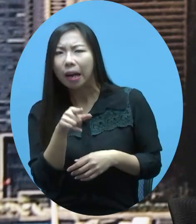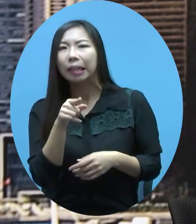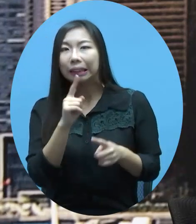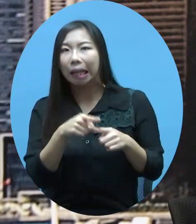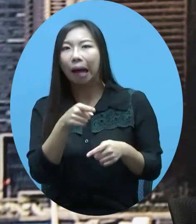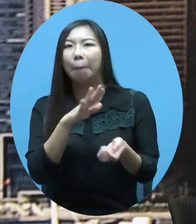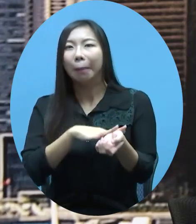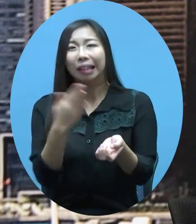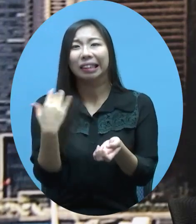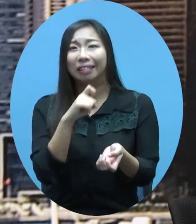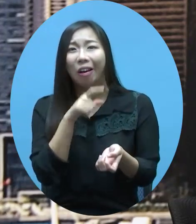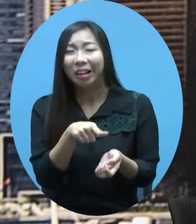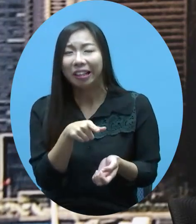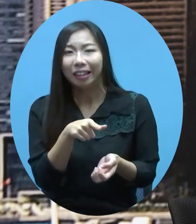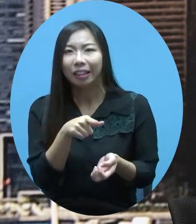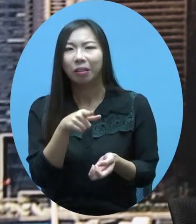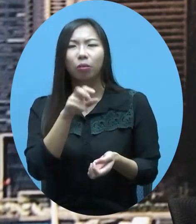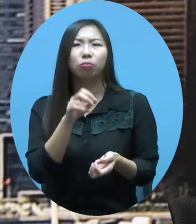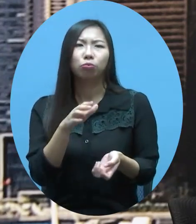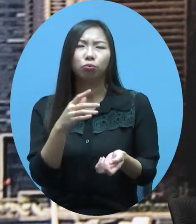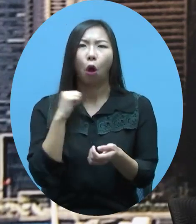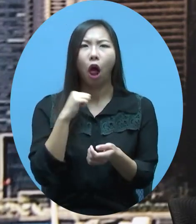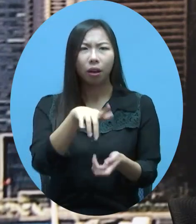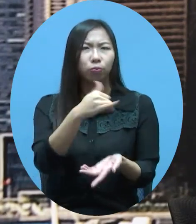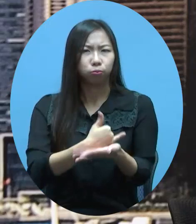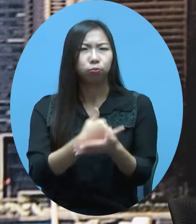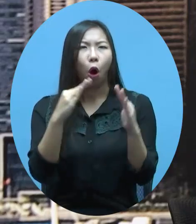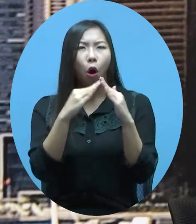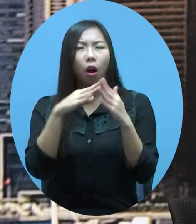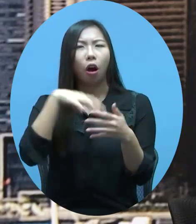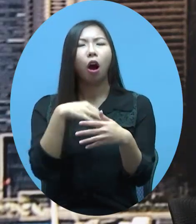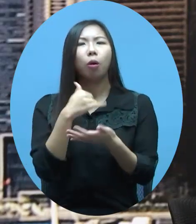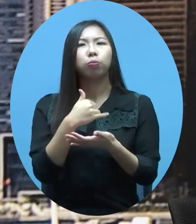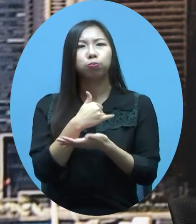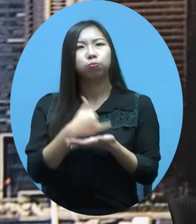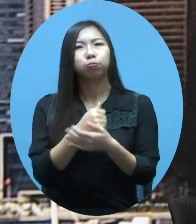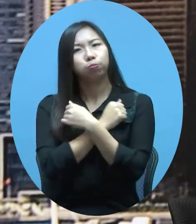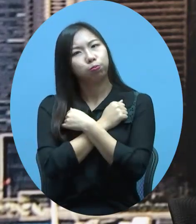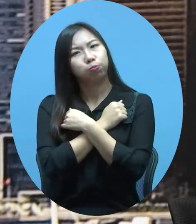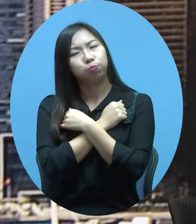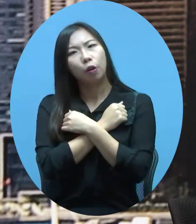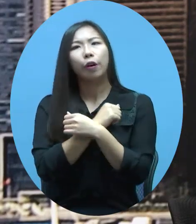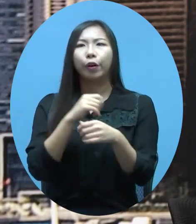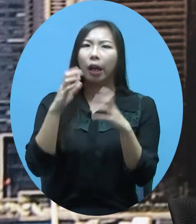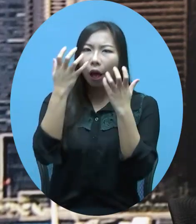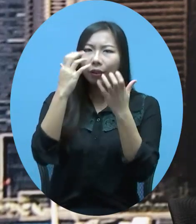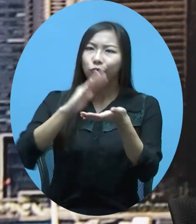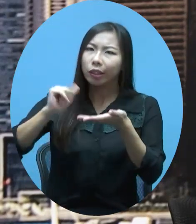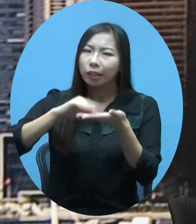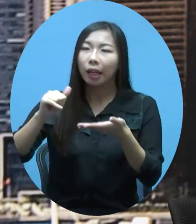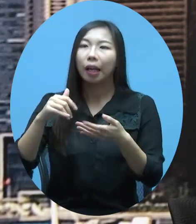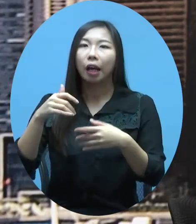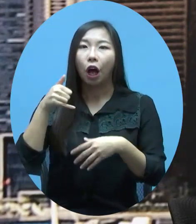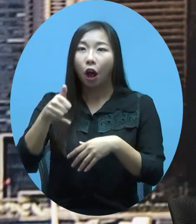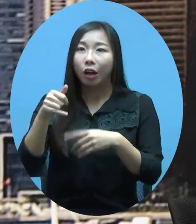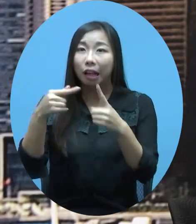院啦，所以咧我哋其實都是叫他留在家休息，在家都要注意翻即係衞生啦。咁另外咧出街去人多地